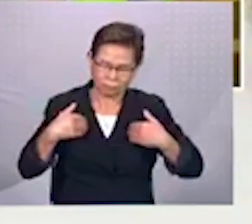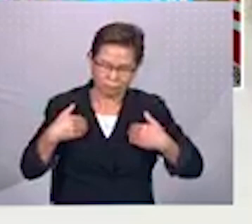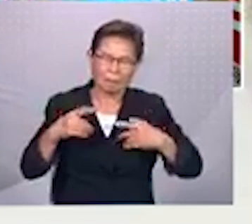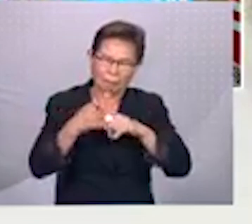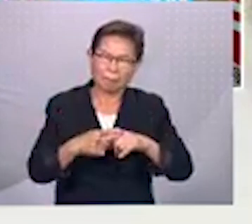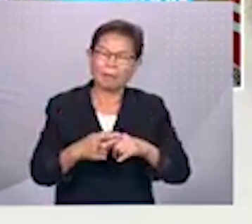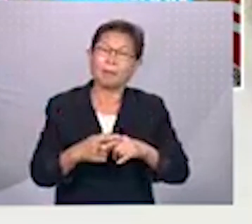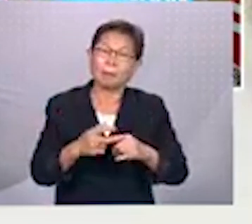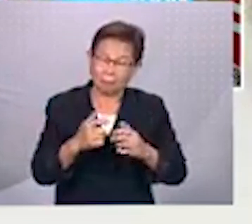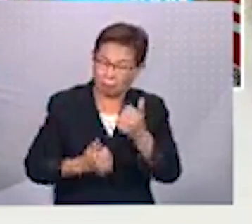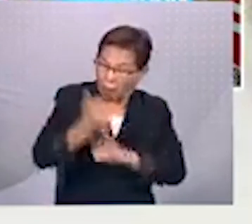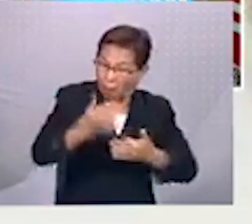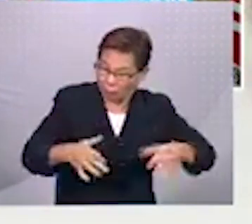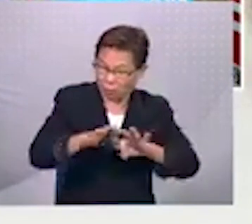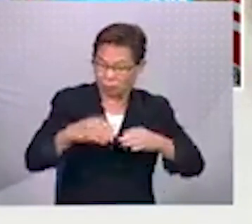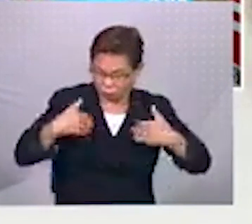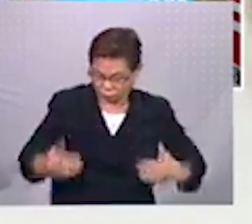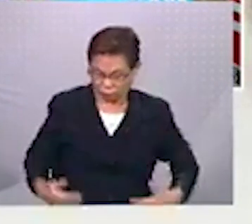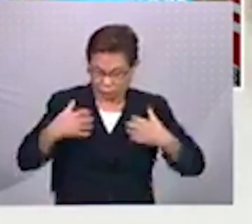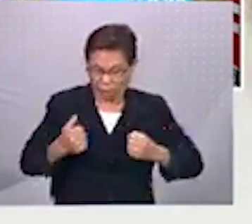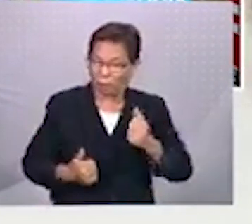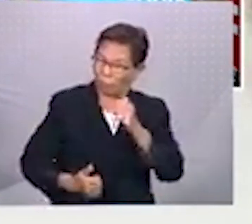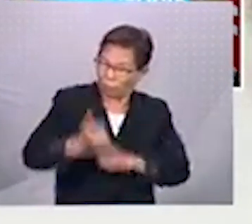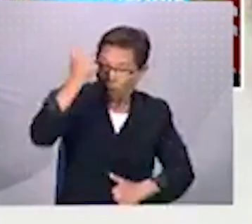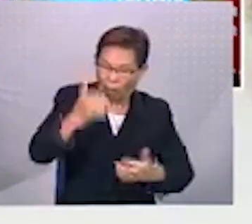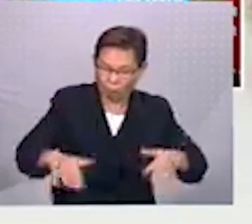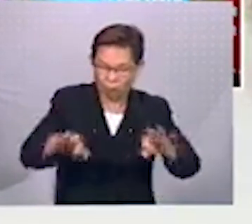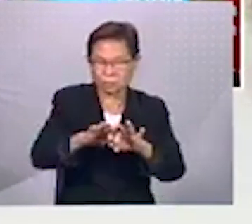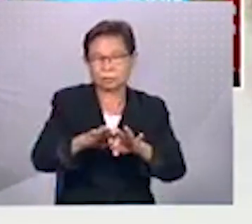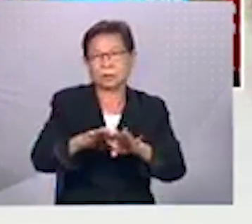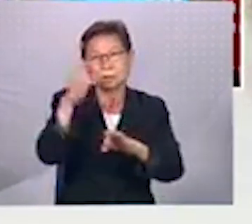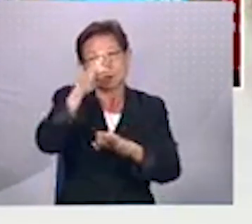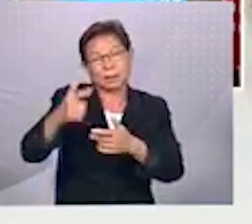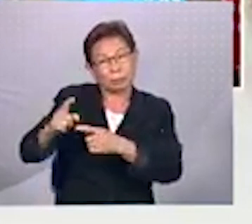merupakan perkara utama yang diberikan oleh kerajaan, sehingga kita terpaksa